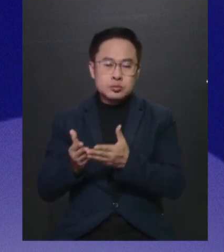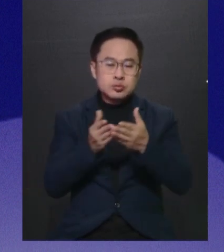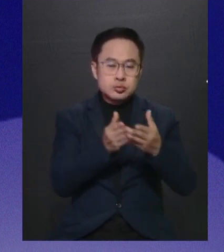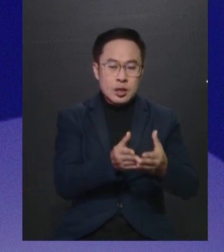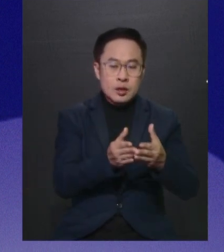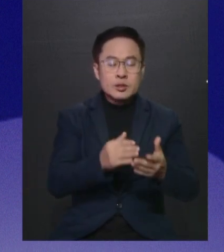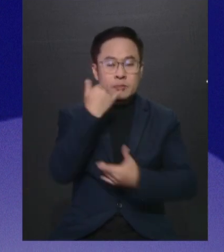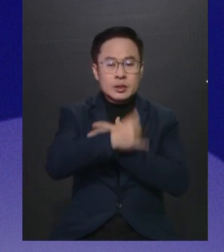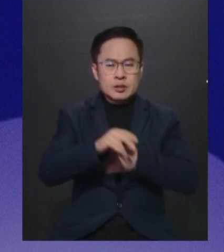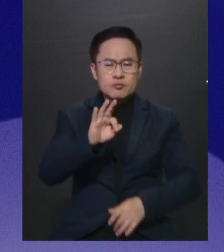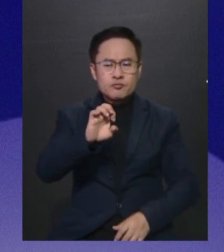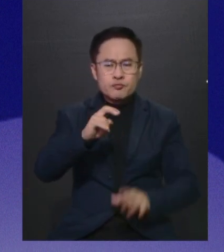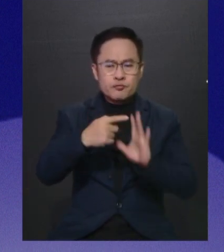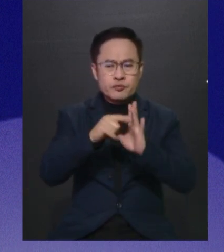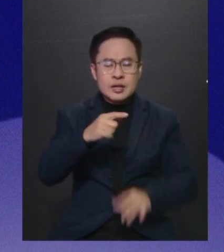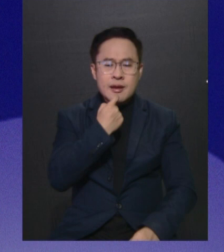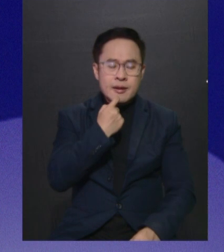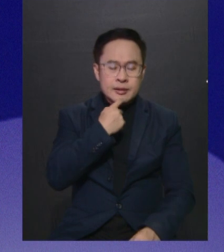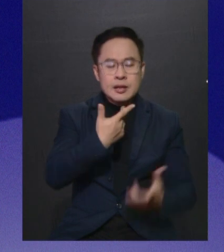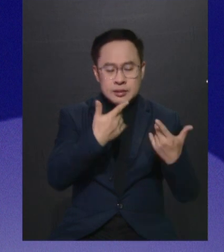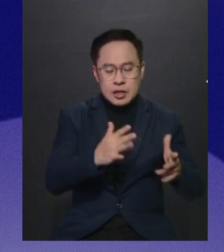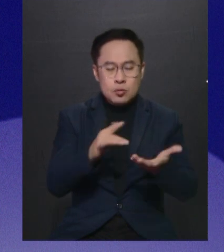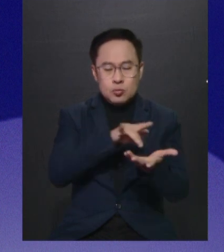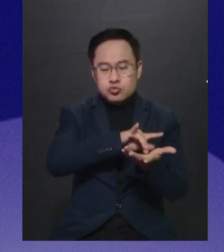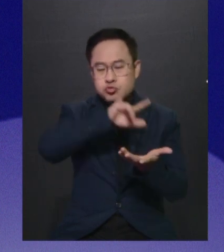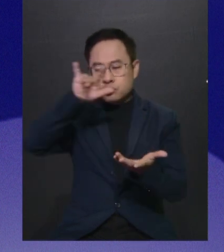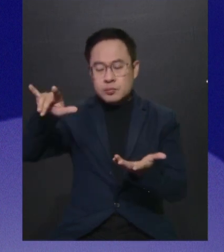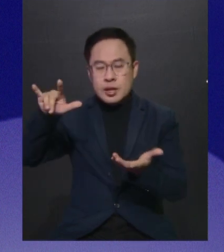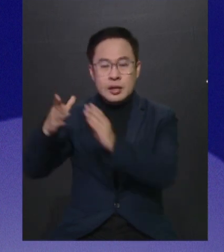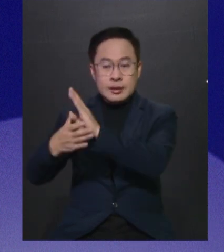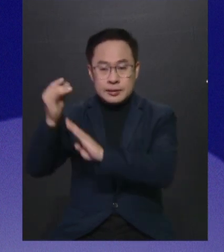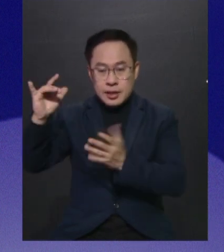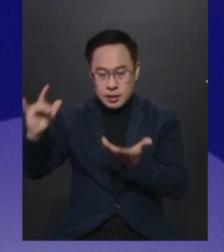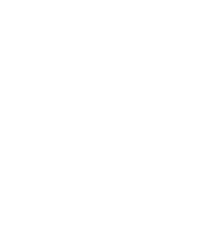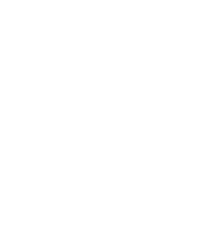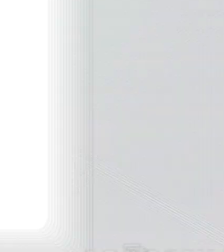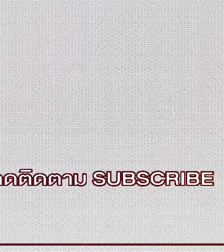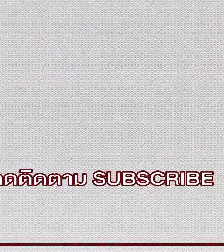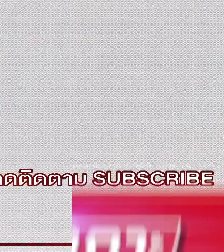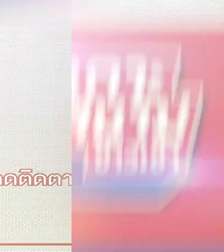ลับมาไทยนะคะเพราะว่าทุกคนก็ต้องกลับไปรับใช้สโมสรกัน ถูกต้องครับ